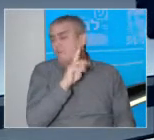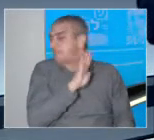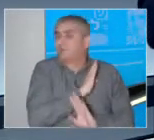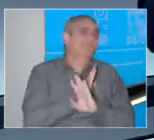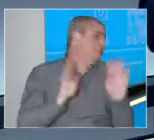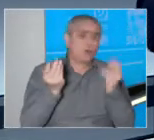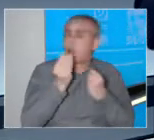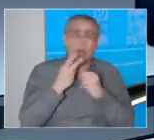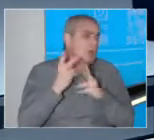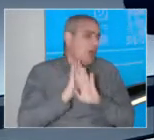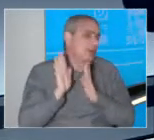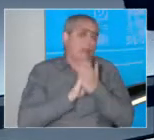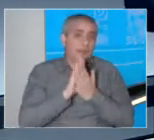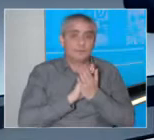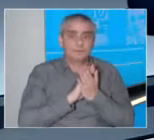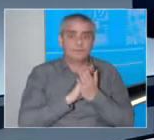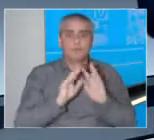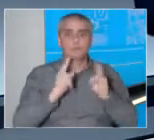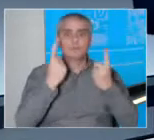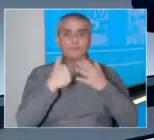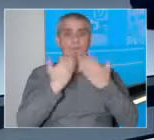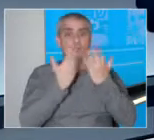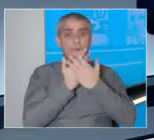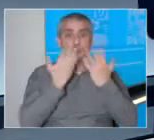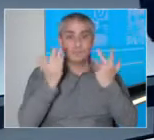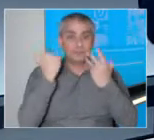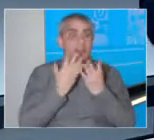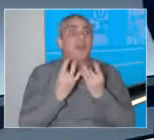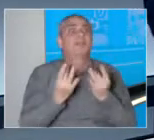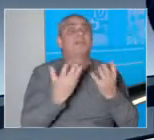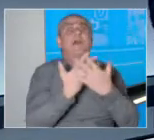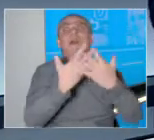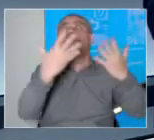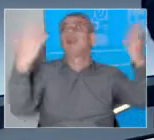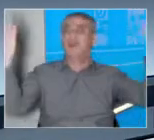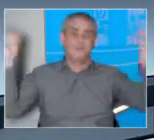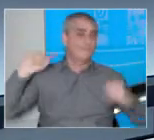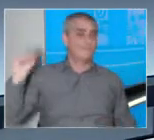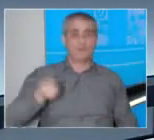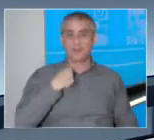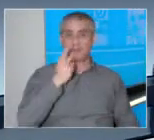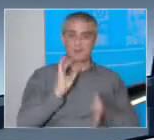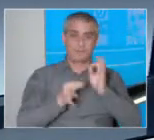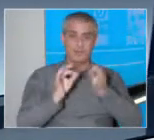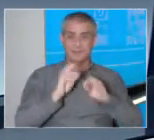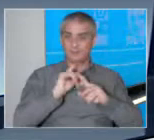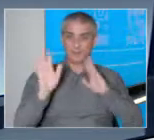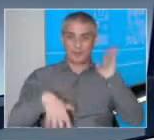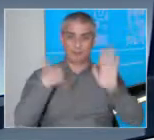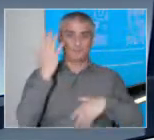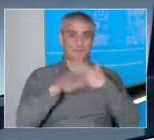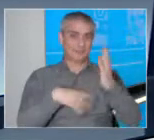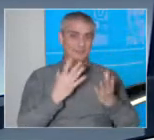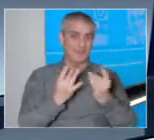ושום דבר חוץ מזה לא הייתה הדבקה, פתאום הבוקר מתברר שהייתה הדבקה המונית וכל דוברי הפרקליטות. הכל מתערבב לו.